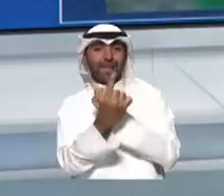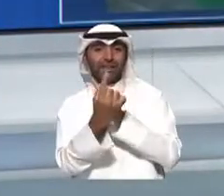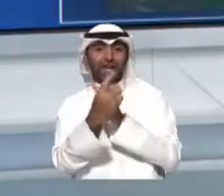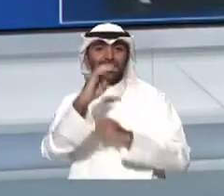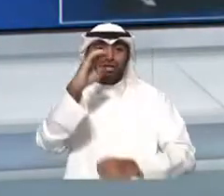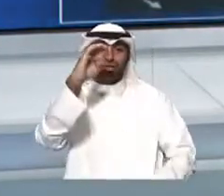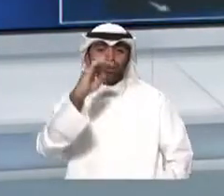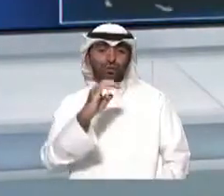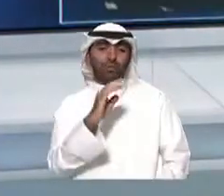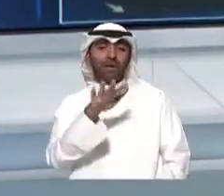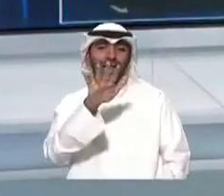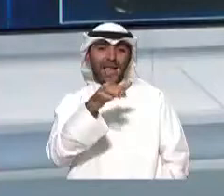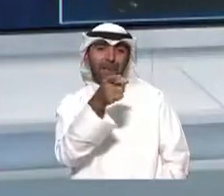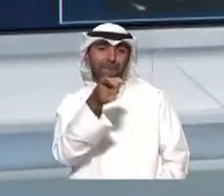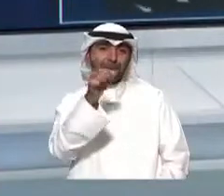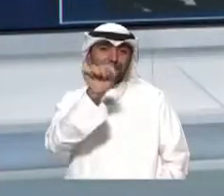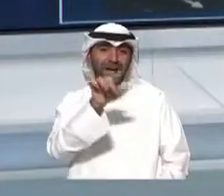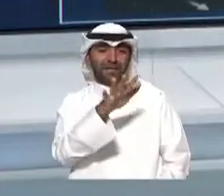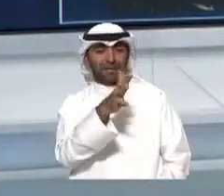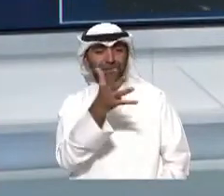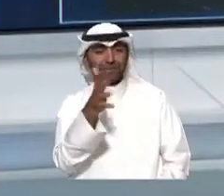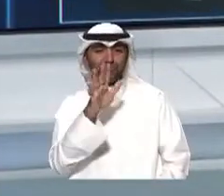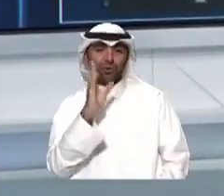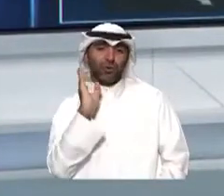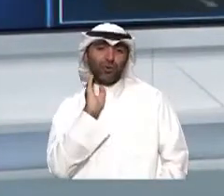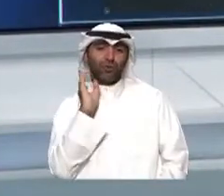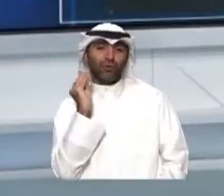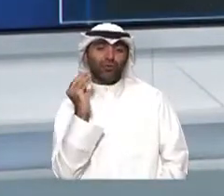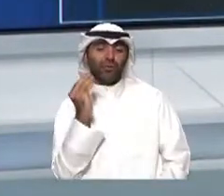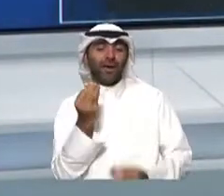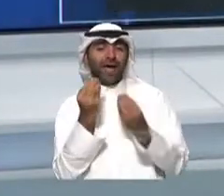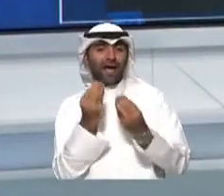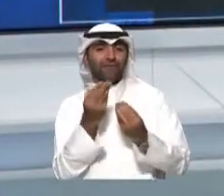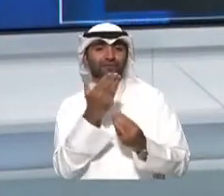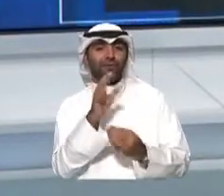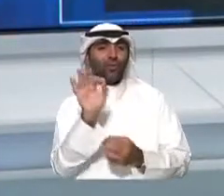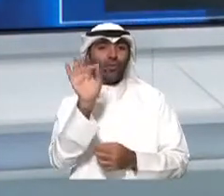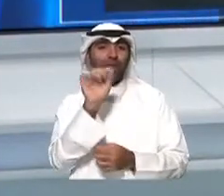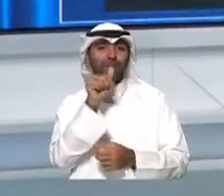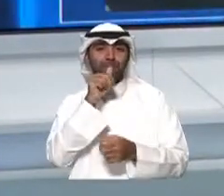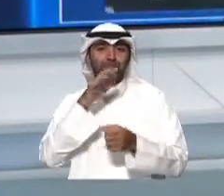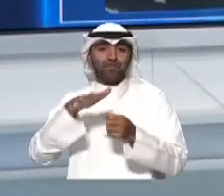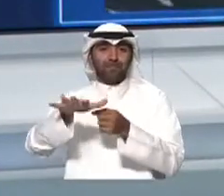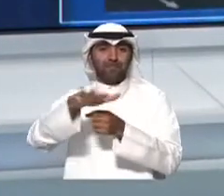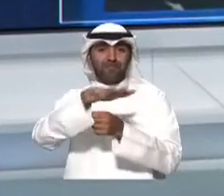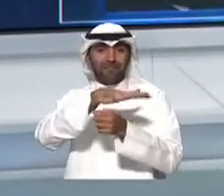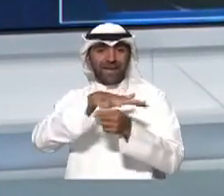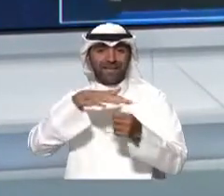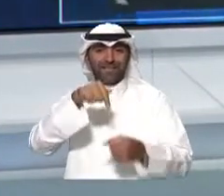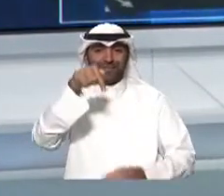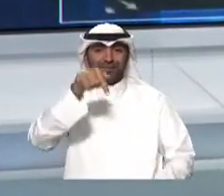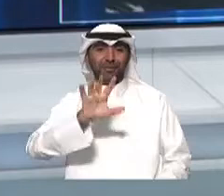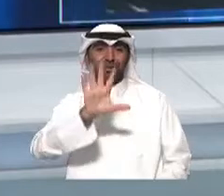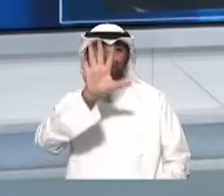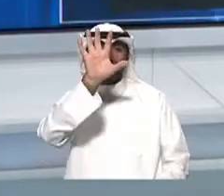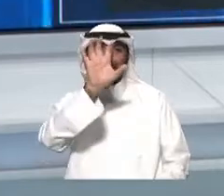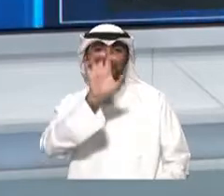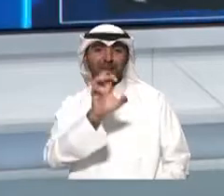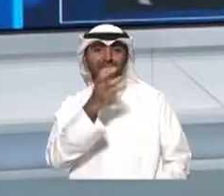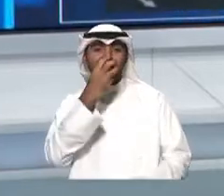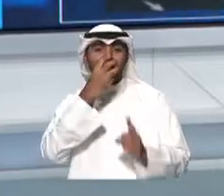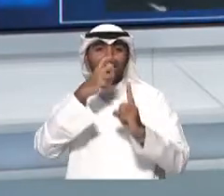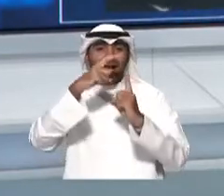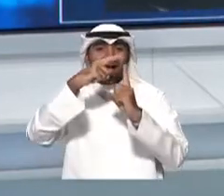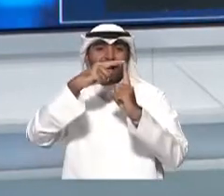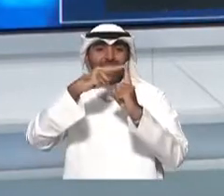لبعض رطوبة نسبية خاصة على السواحل والجزر. أما الليلة أجواء مستقرة حارة إلى تميل إلى الحرارة